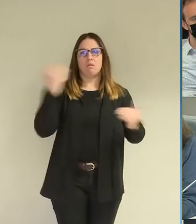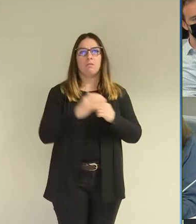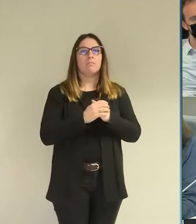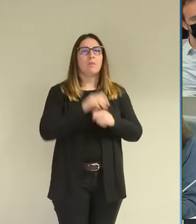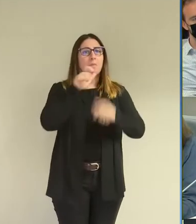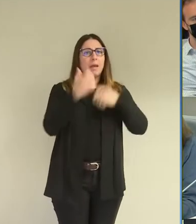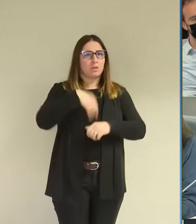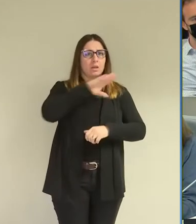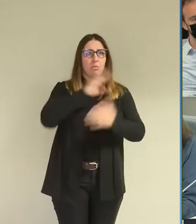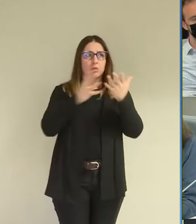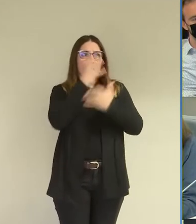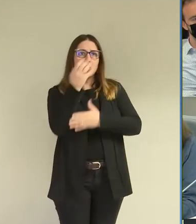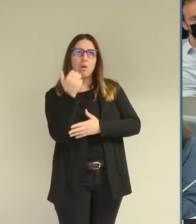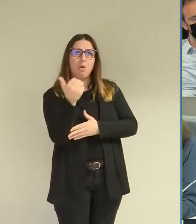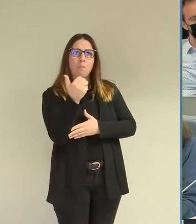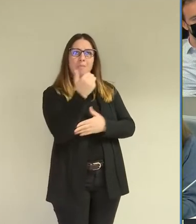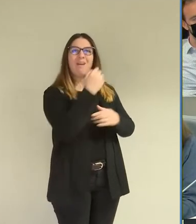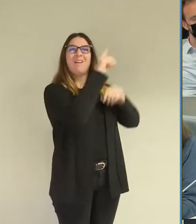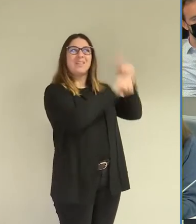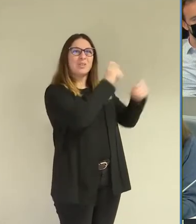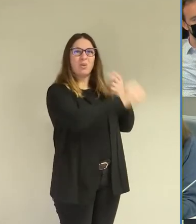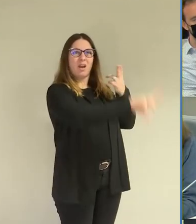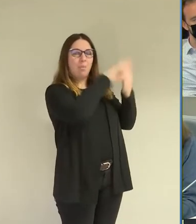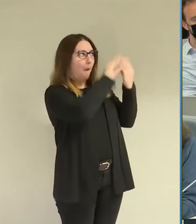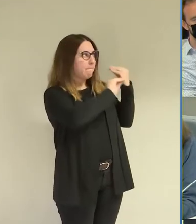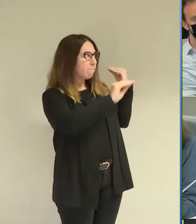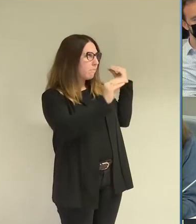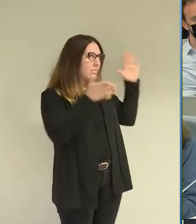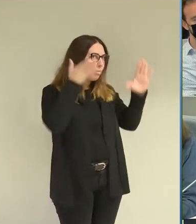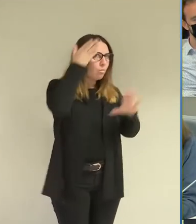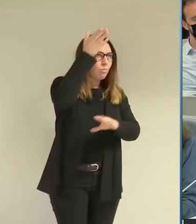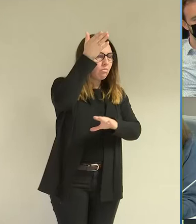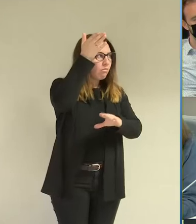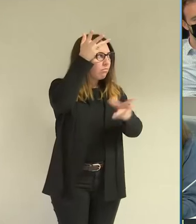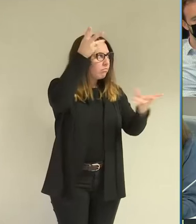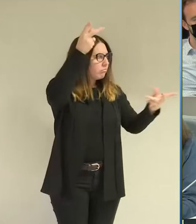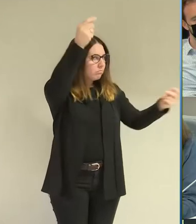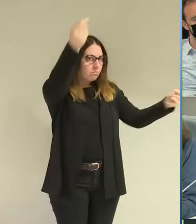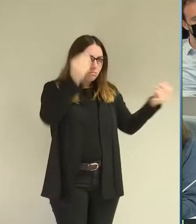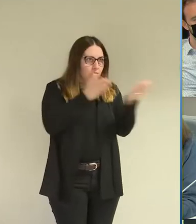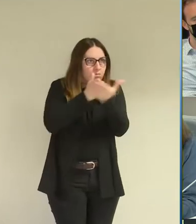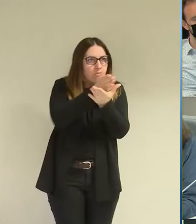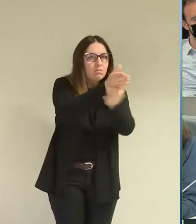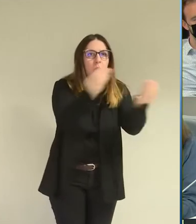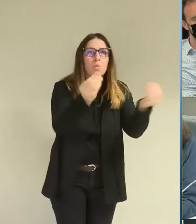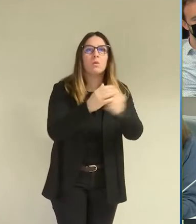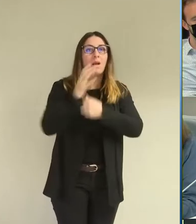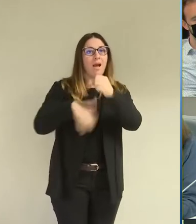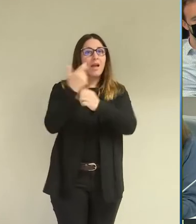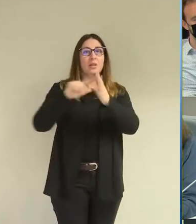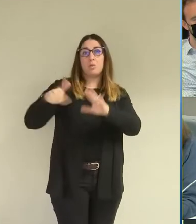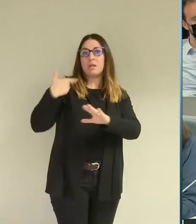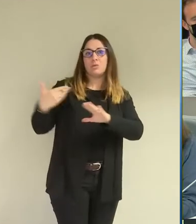qui n'ont plus aucune réponse à leurs questions sur l'avenir de leurs idées sur ce site en effet depuis 2012 ils portent l'idée de cet habitat